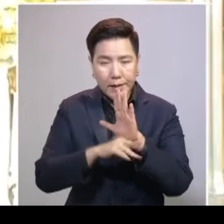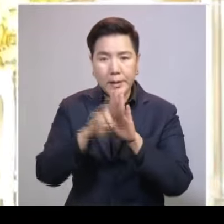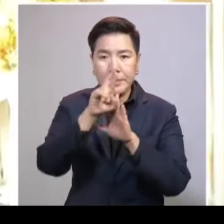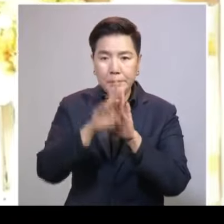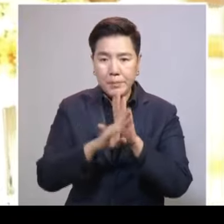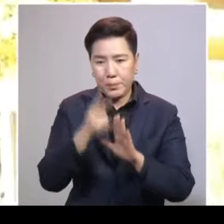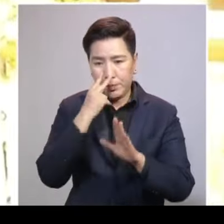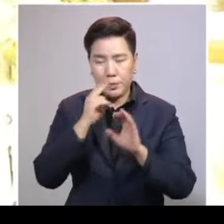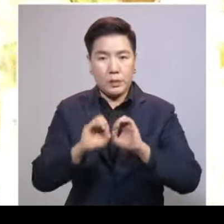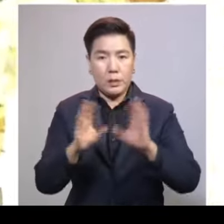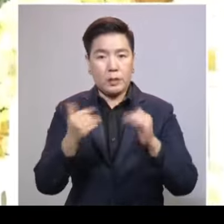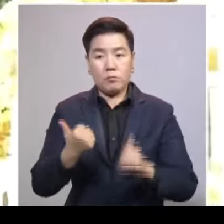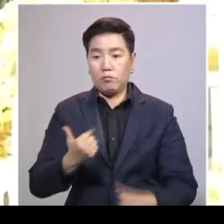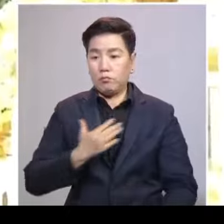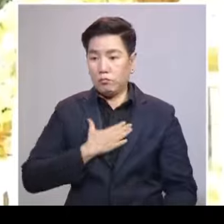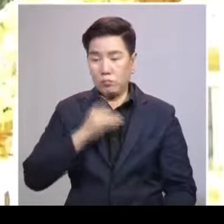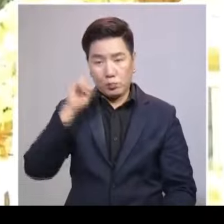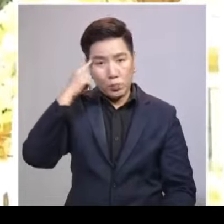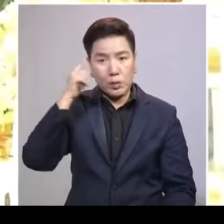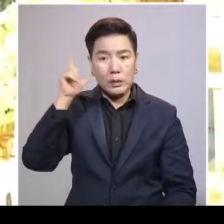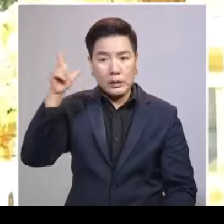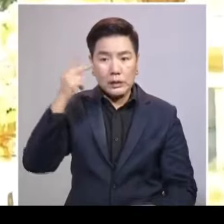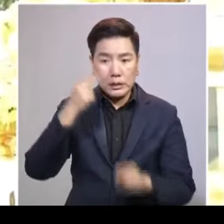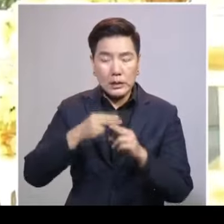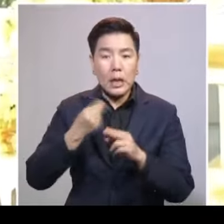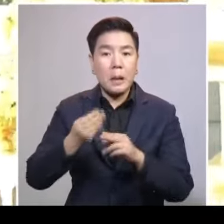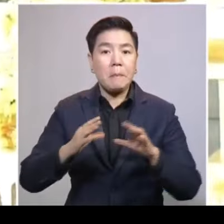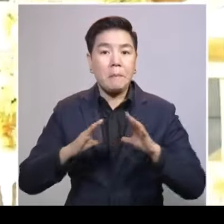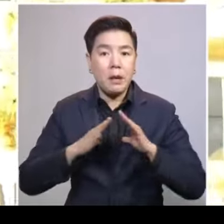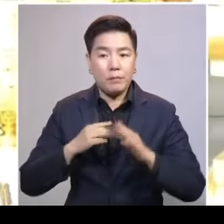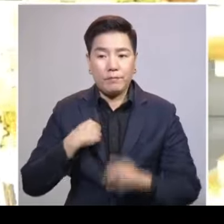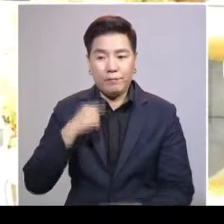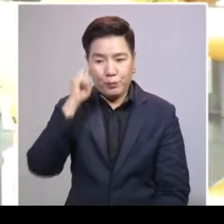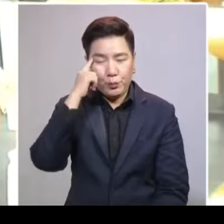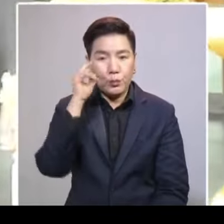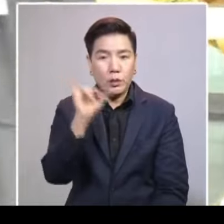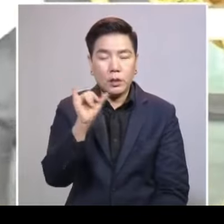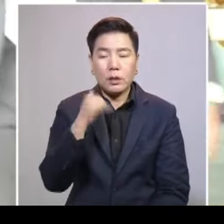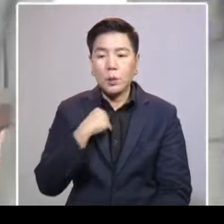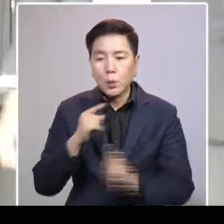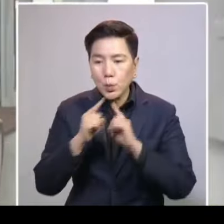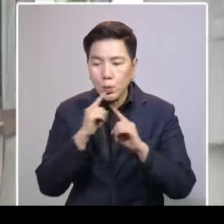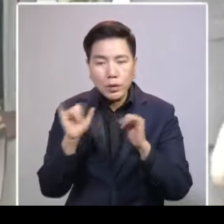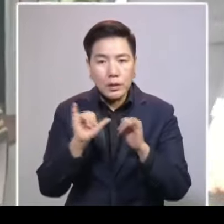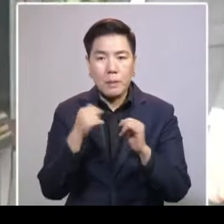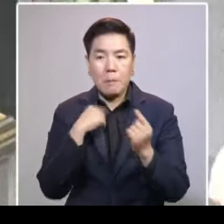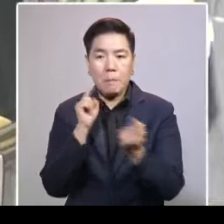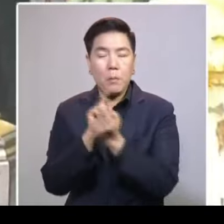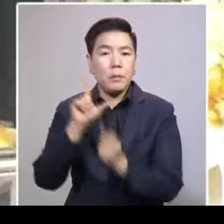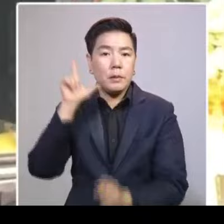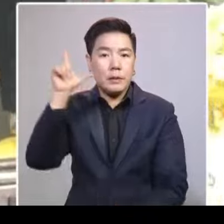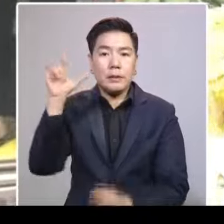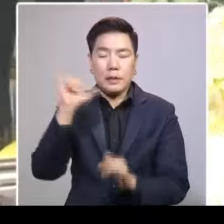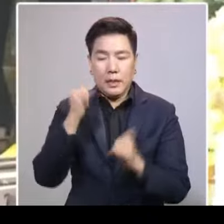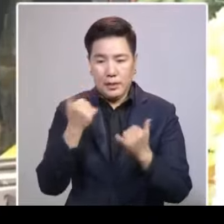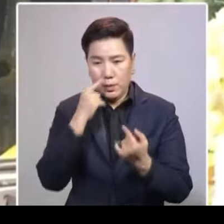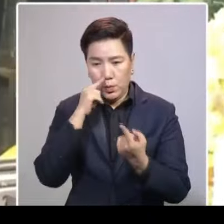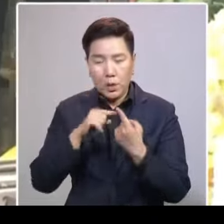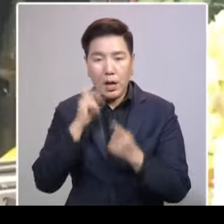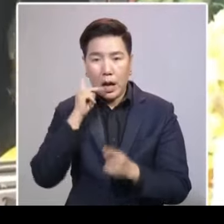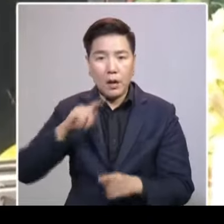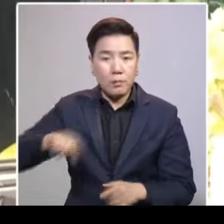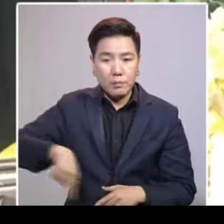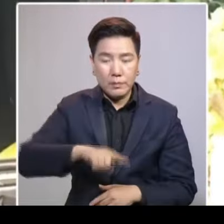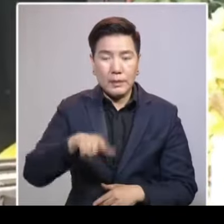างดีแต่ตนยังไม่ทราบว่านายทักษิณมีชื่อได้รับการพักโทษยืนยันว่ายังไม่ได้พูดคุยและไม่ได้พบกับนายทักษิณเมื่อถามถึงกระแสข่าวน